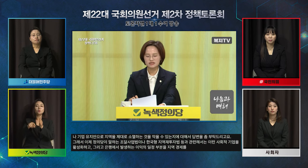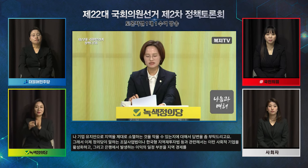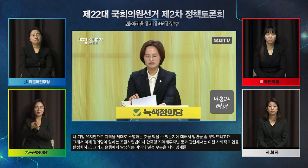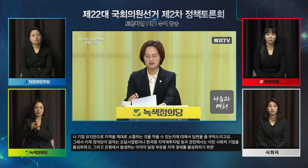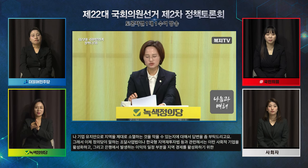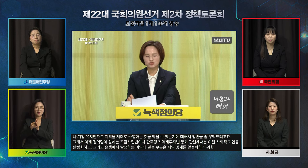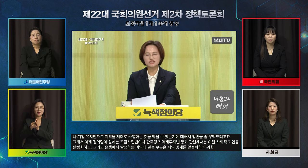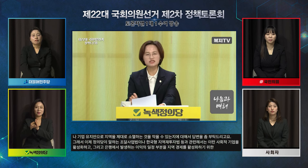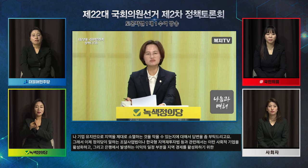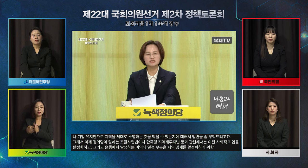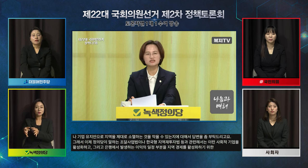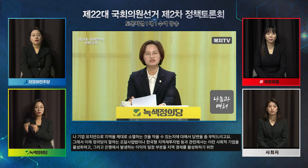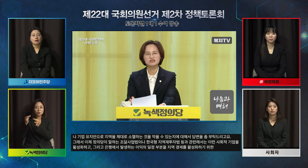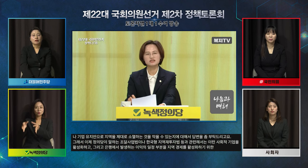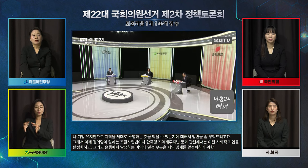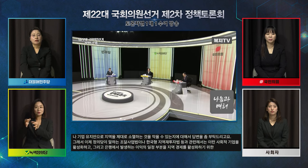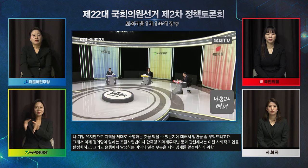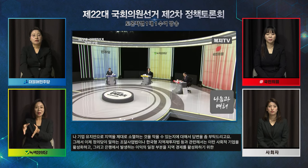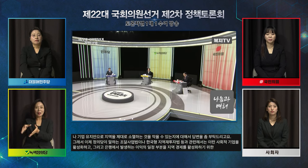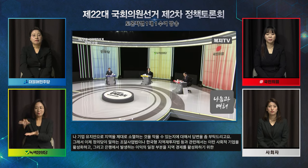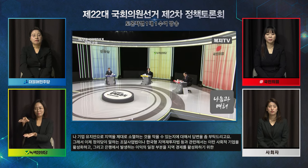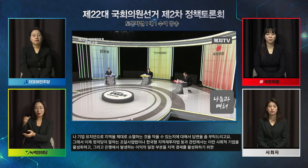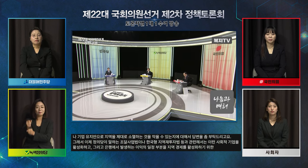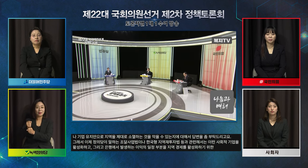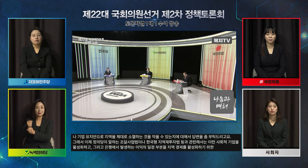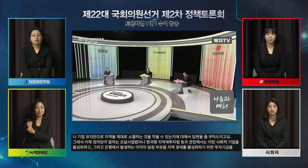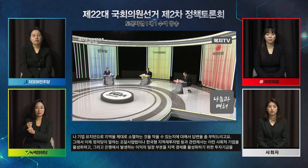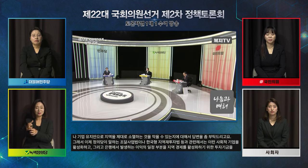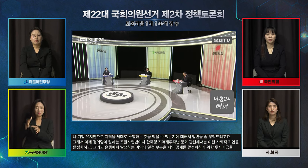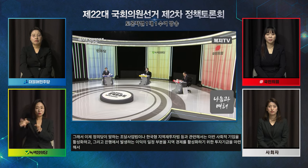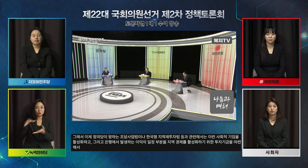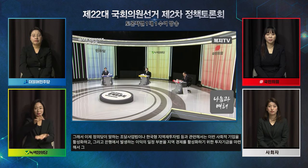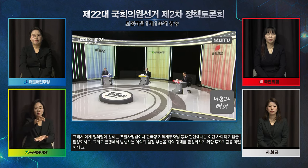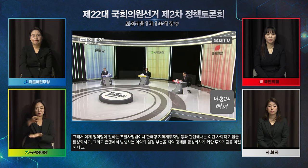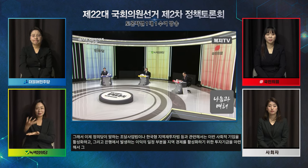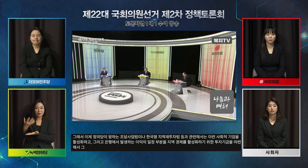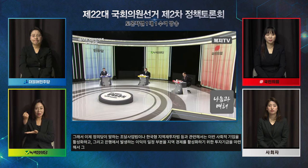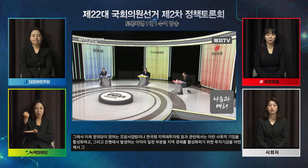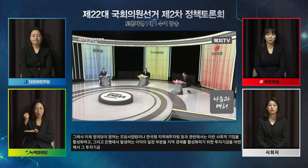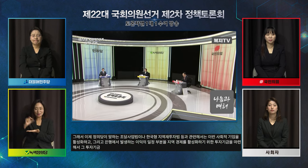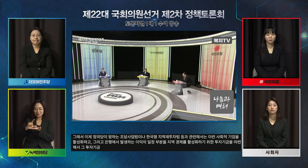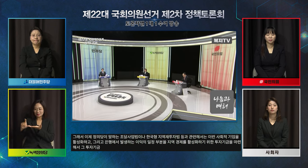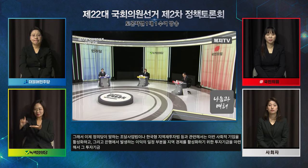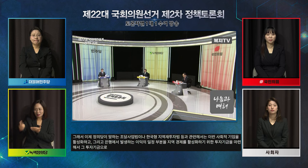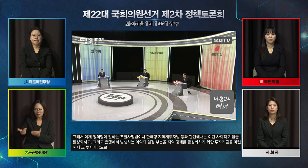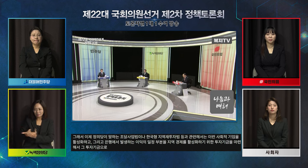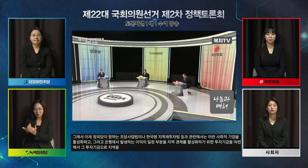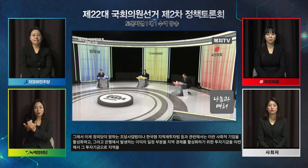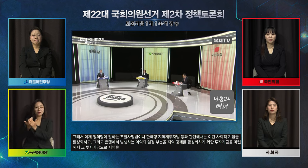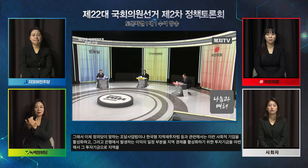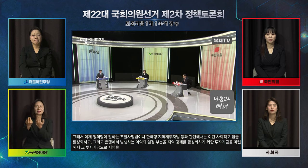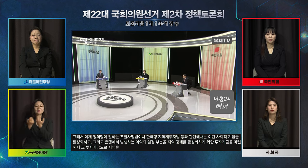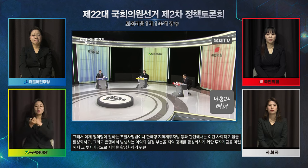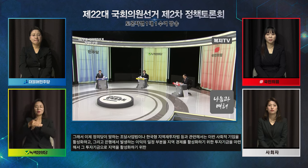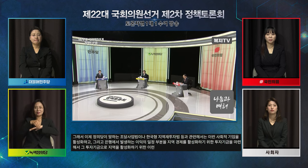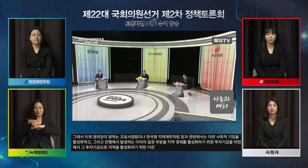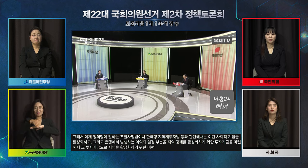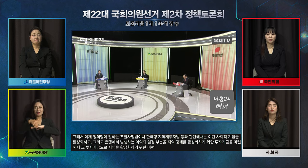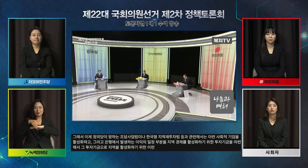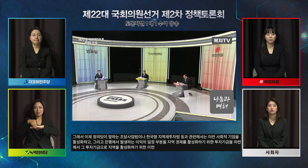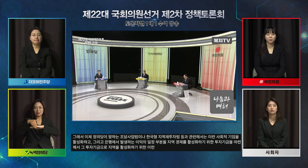투자 기금을 마련해서 그 투자 기금으로 지역을 활성화하기 위한 이런 정책들이